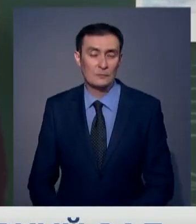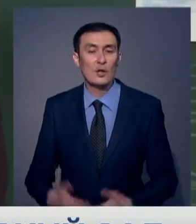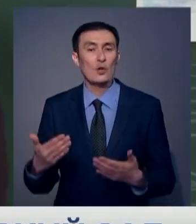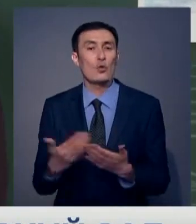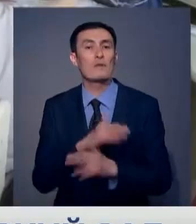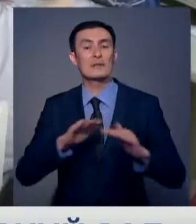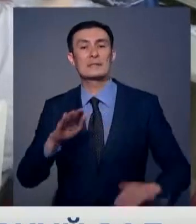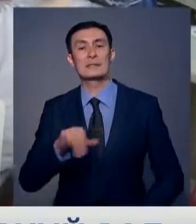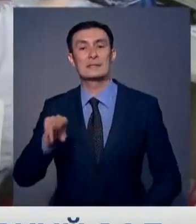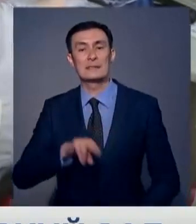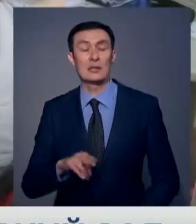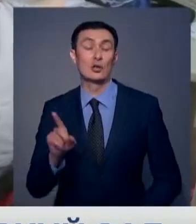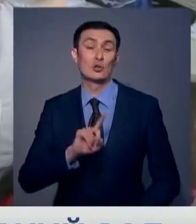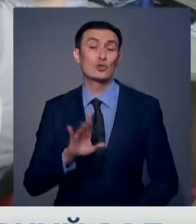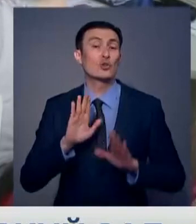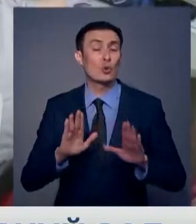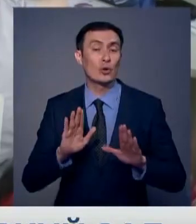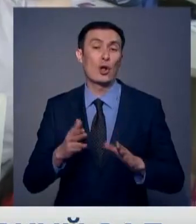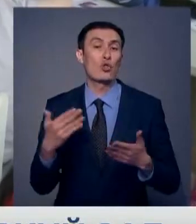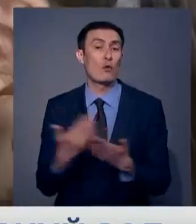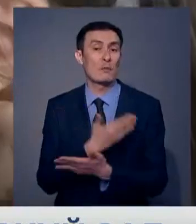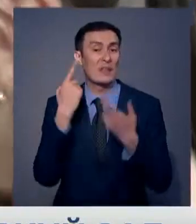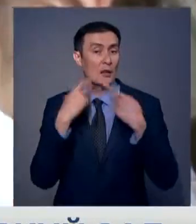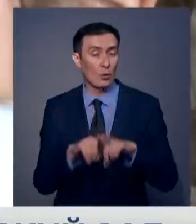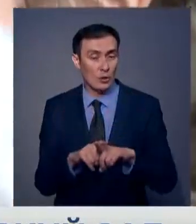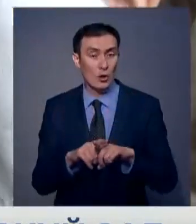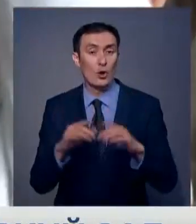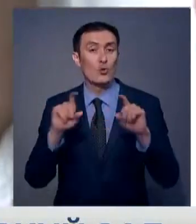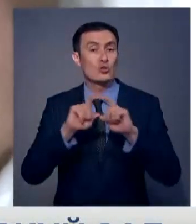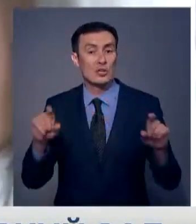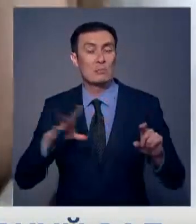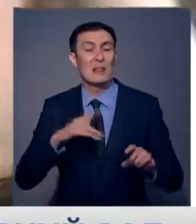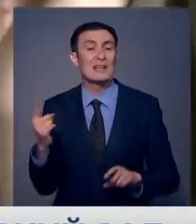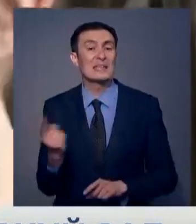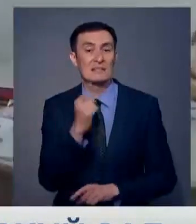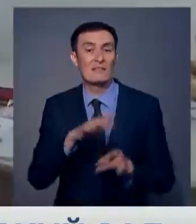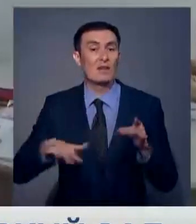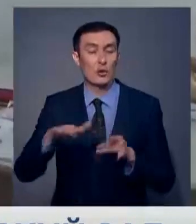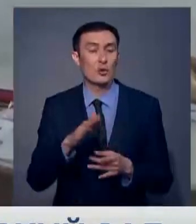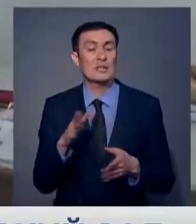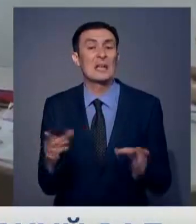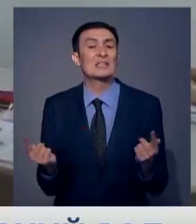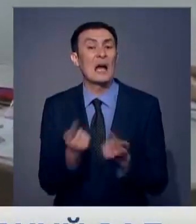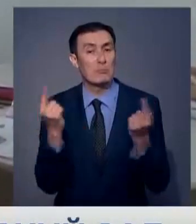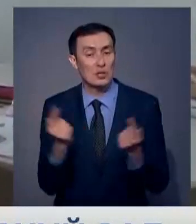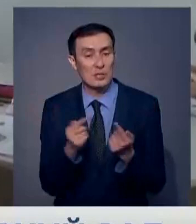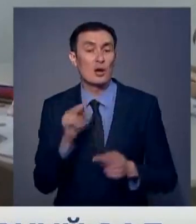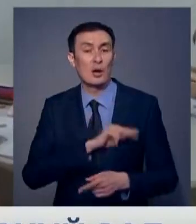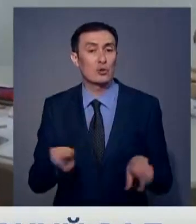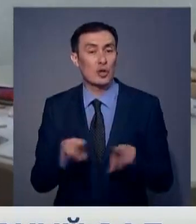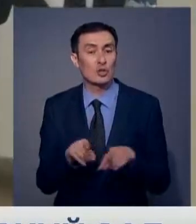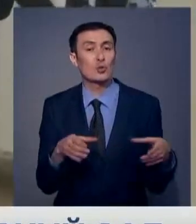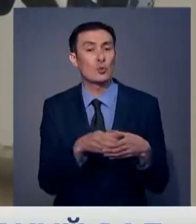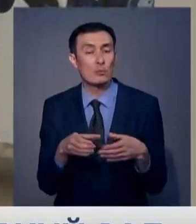Новый детский сад может похвастать не только умными технологиями. Учреждение стало единственным в районе, где наряду с обычными работают и